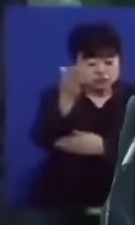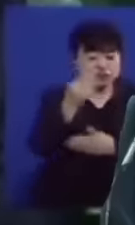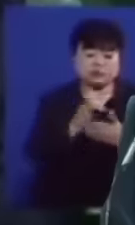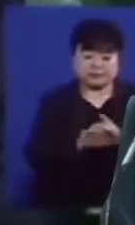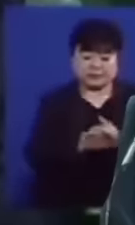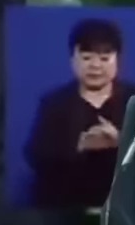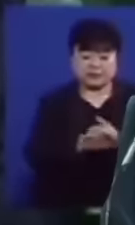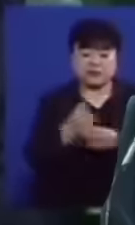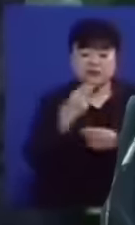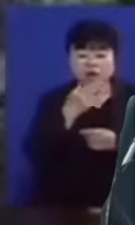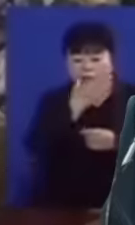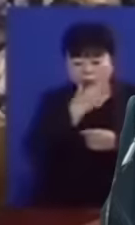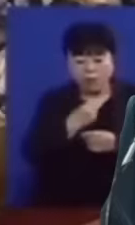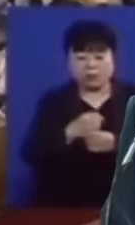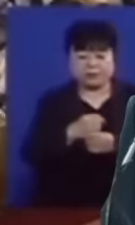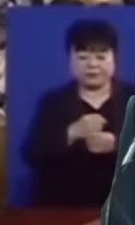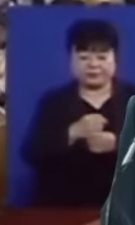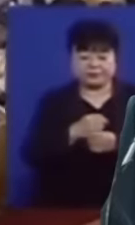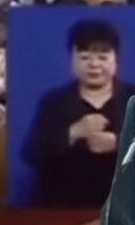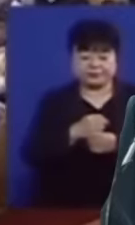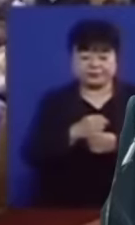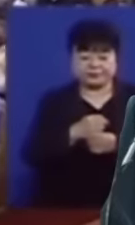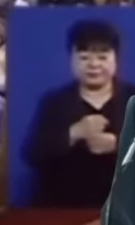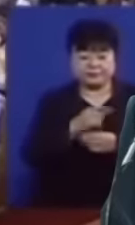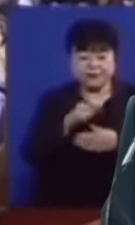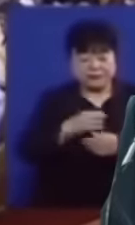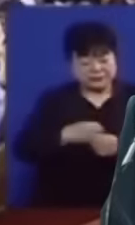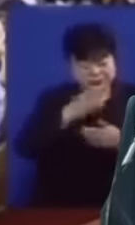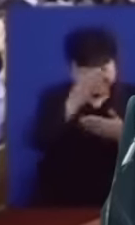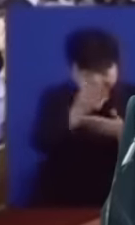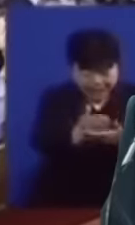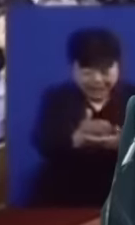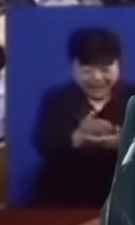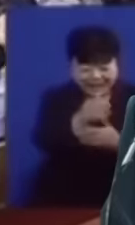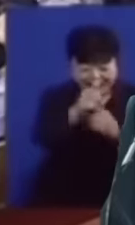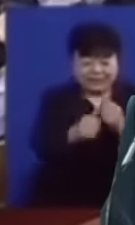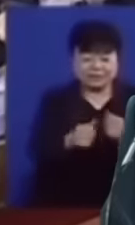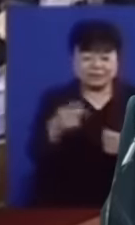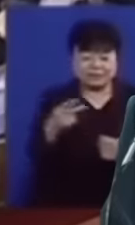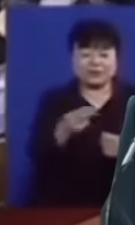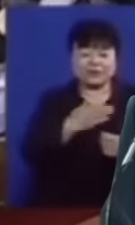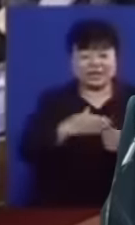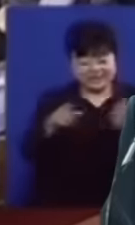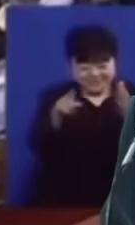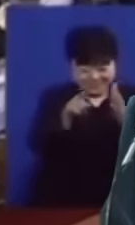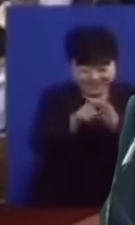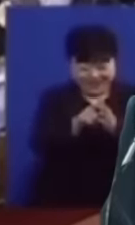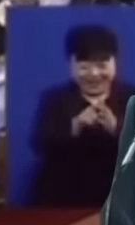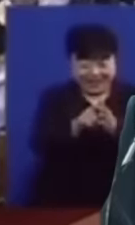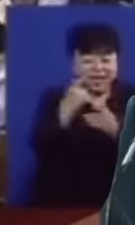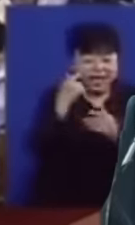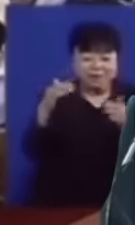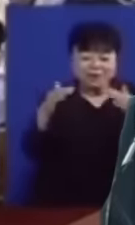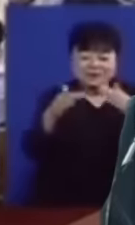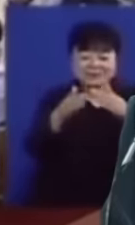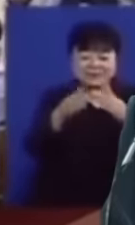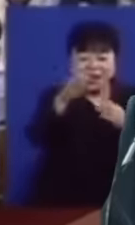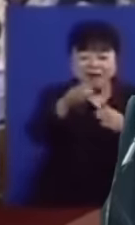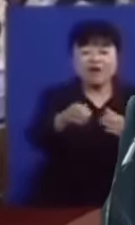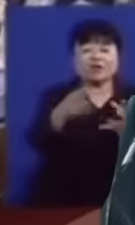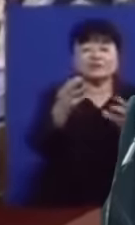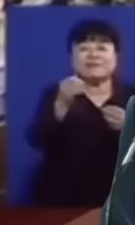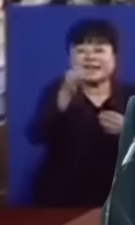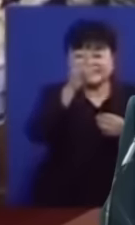주셨습니다. 요한복음 14장 1절로 3절에 너희는 마음에 근심하지 말라. 하나님을 믿으니 또 나를 믿어라. 내 아버지 집에 거할